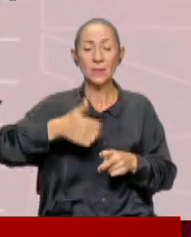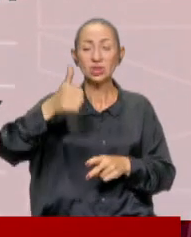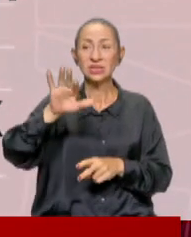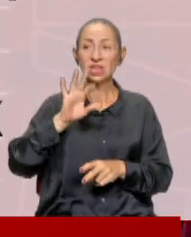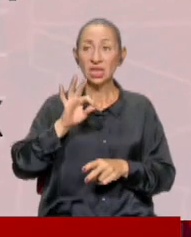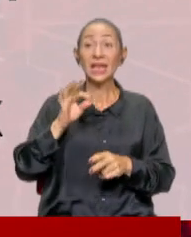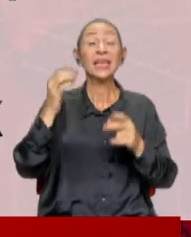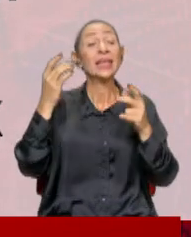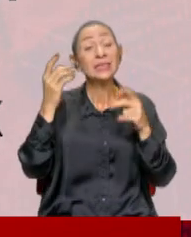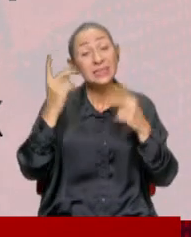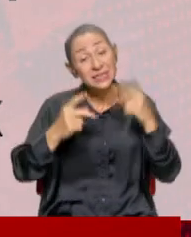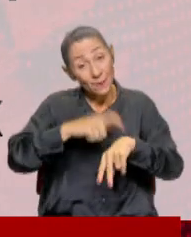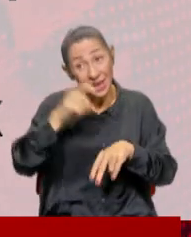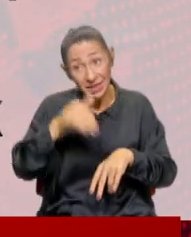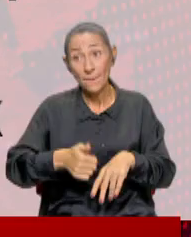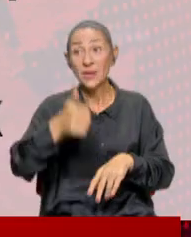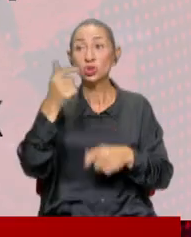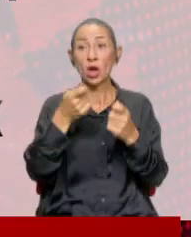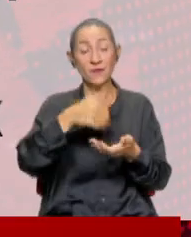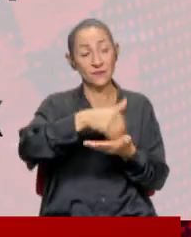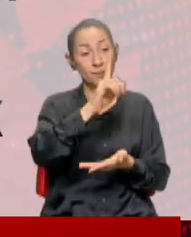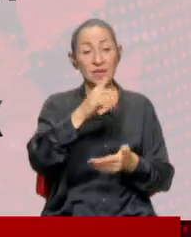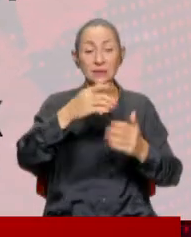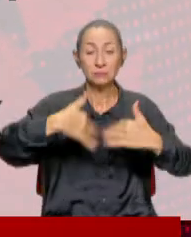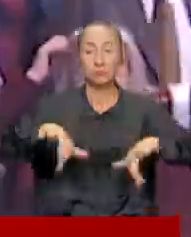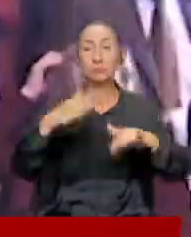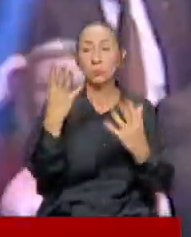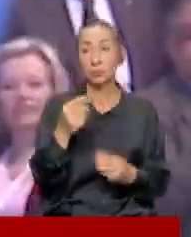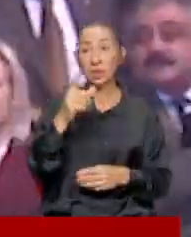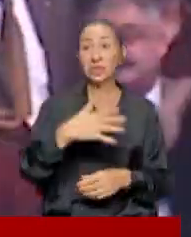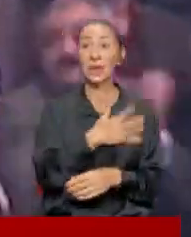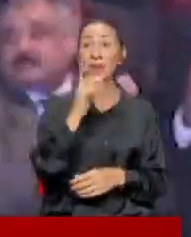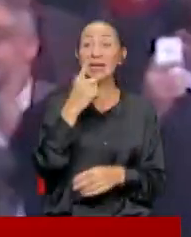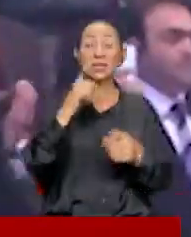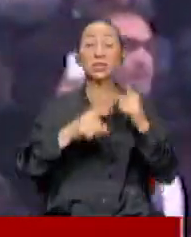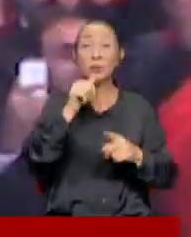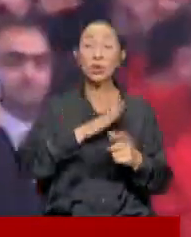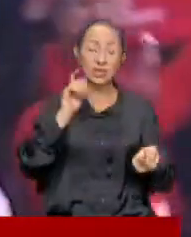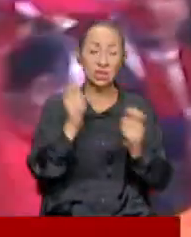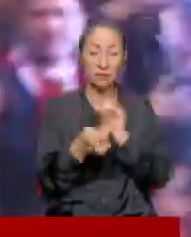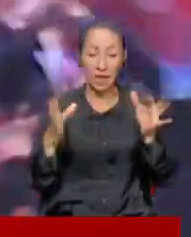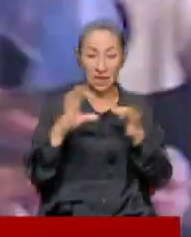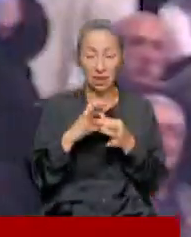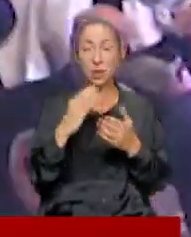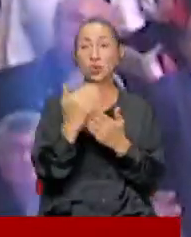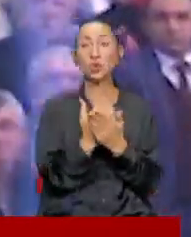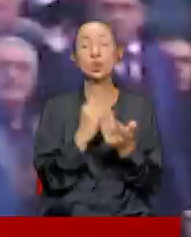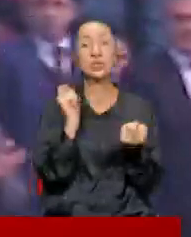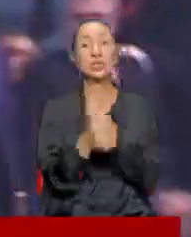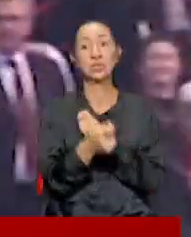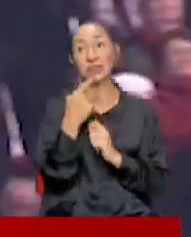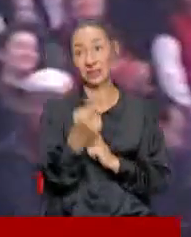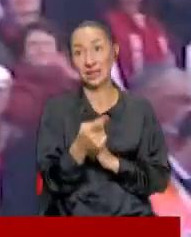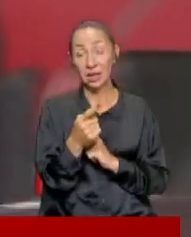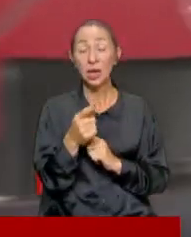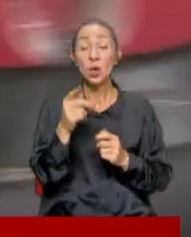seçecek. Yeri geldiğinde başkanı görevden alacak bir kurultay olacak. CHP lideri Kılıçdaroğlu değişimle ilgili de tüzük değişikliğine vurgu